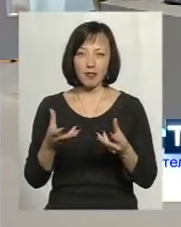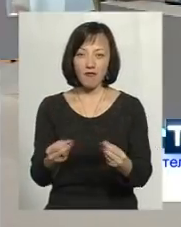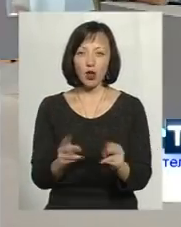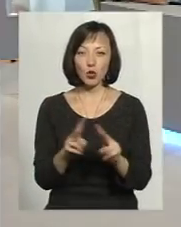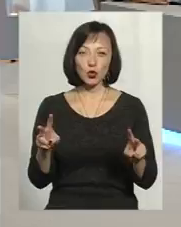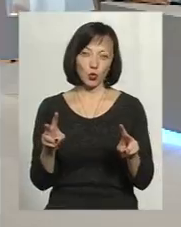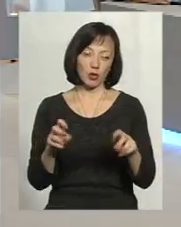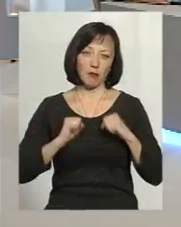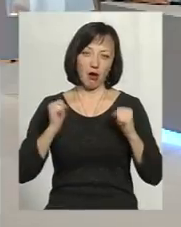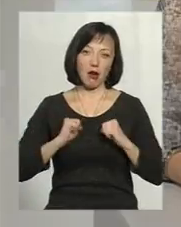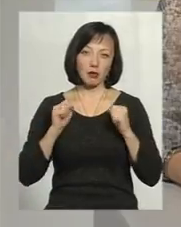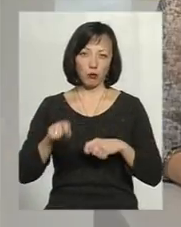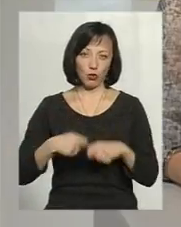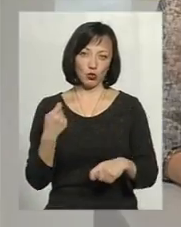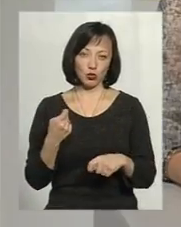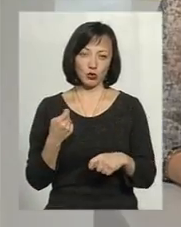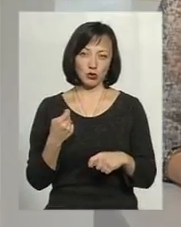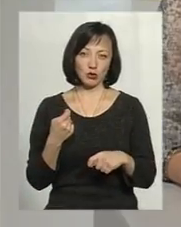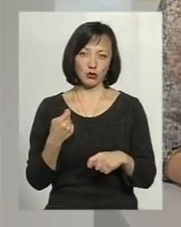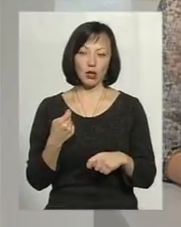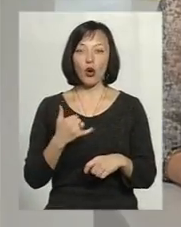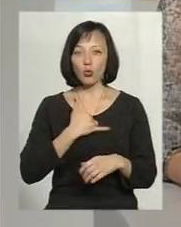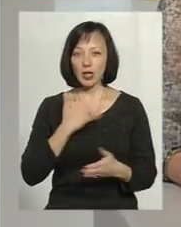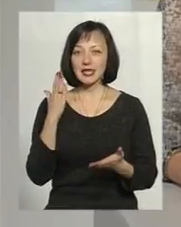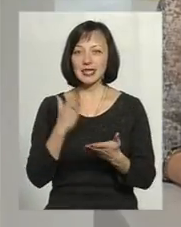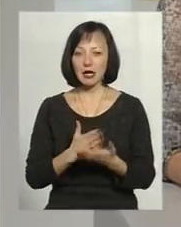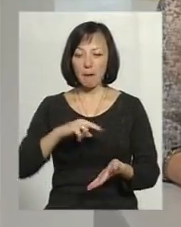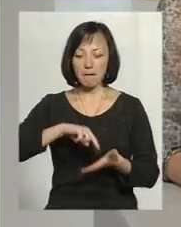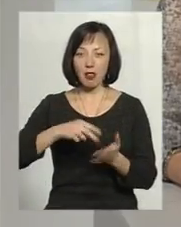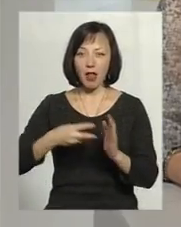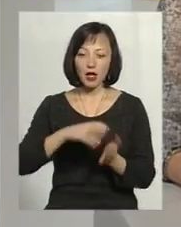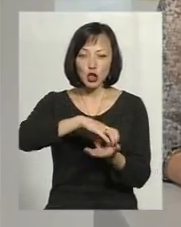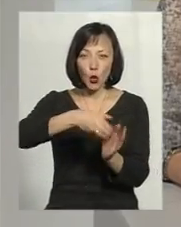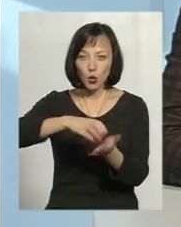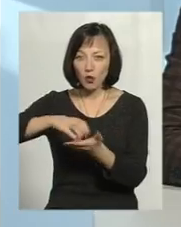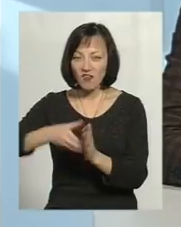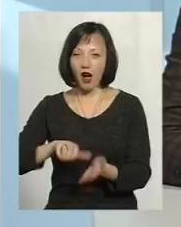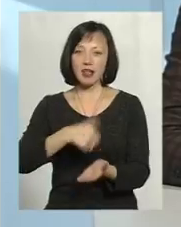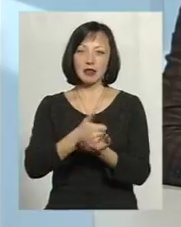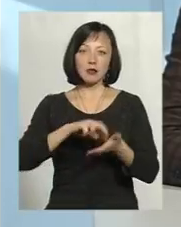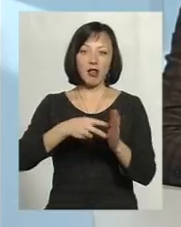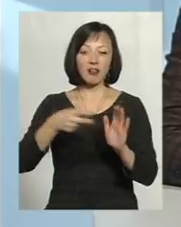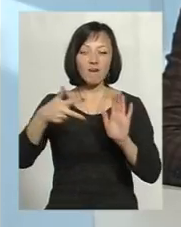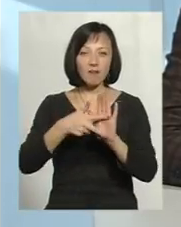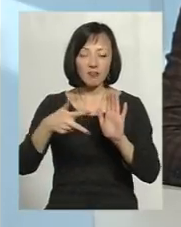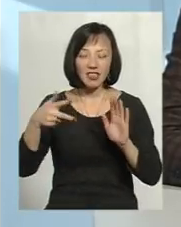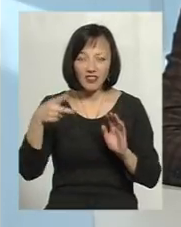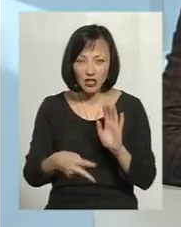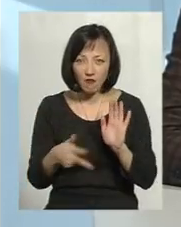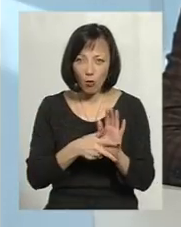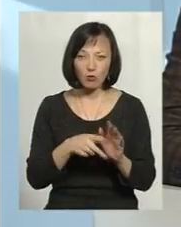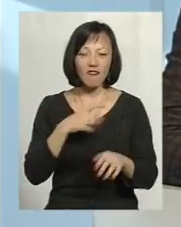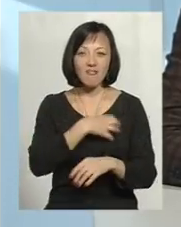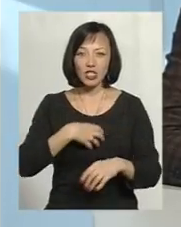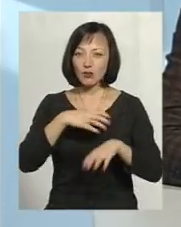хто намагається порушити? В нас є план зонування, в нас є генеральний план 2008 року. Важливо, аби не